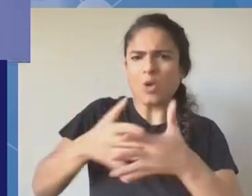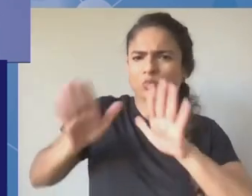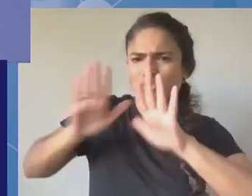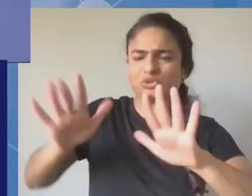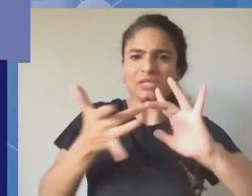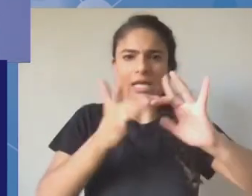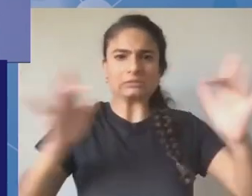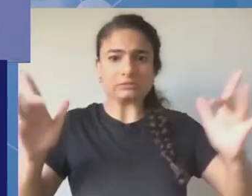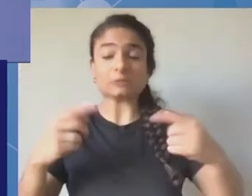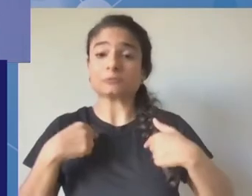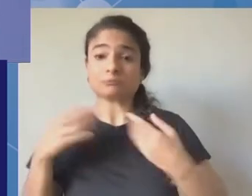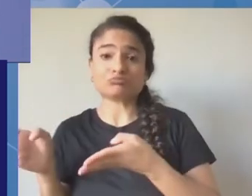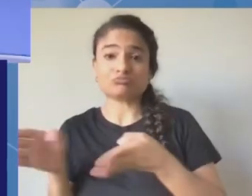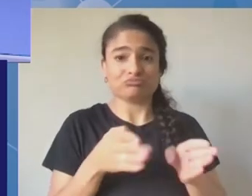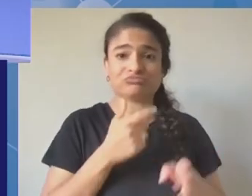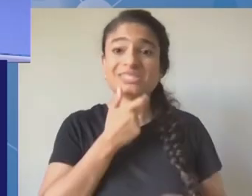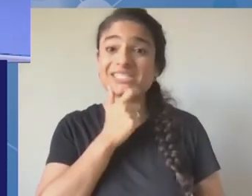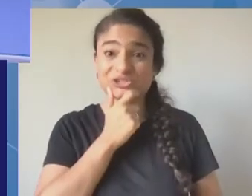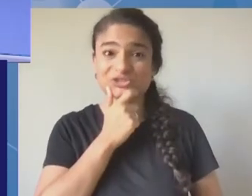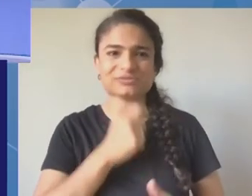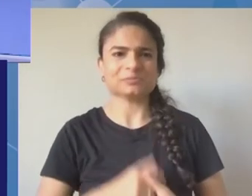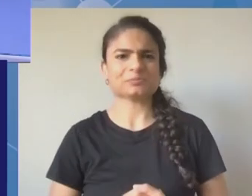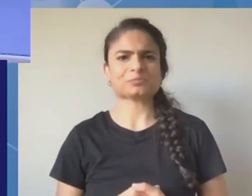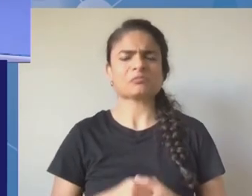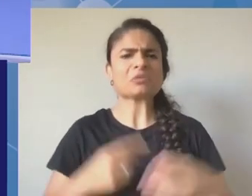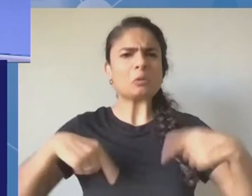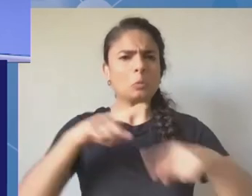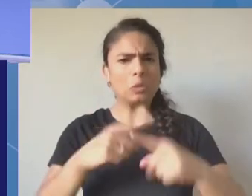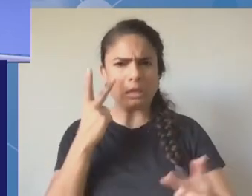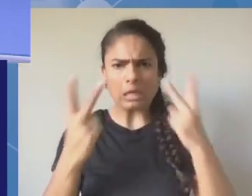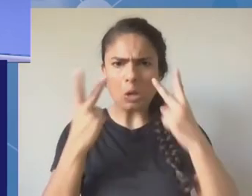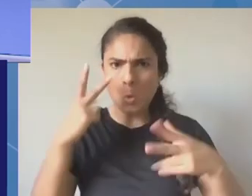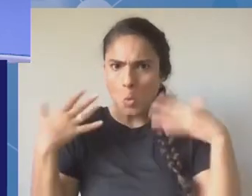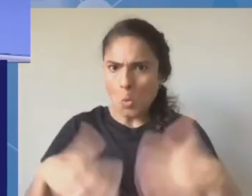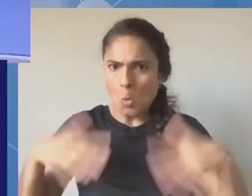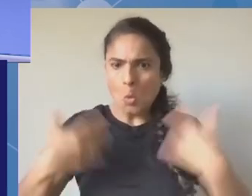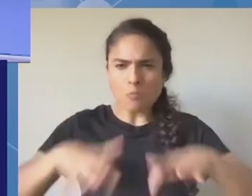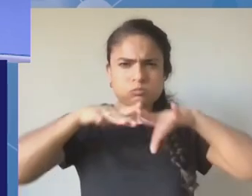很多的板块我们参加的一些讨论都是非常的多样化，